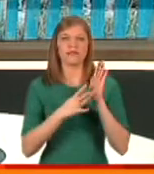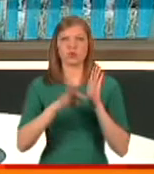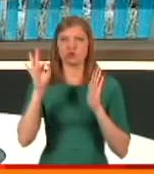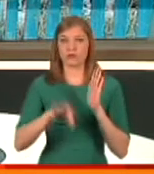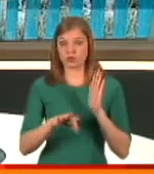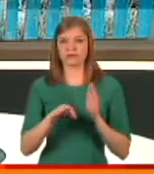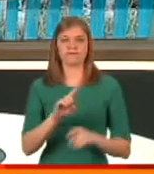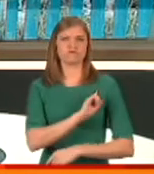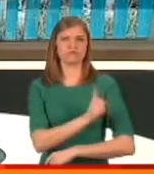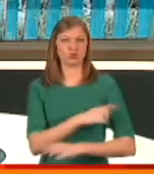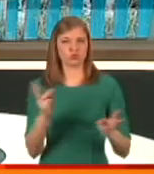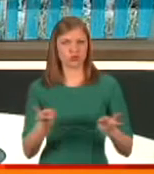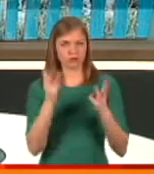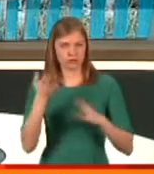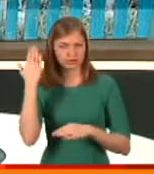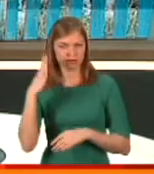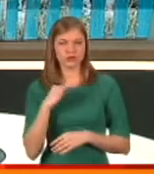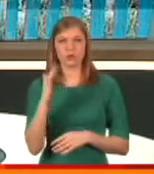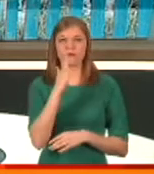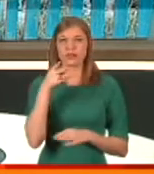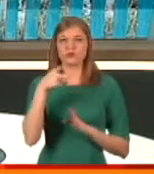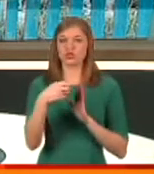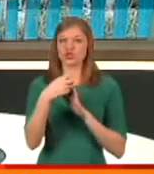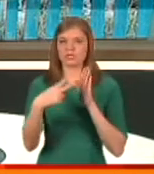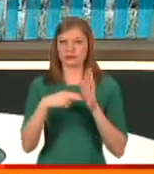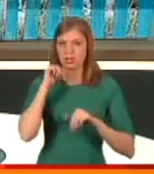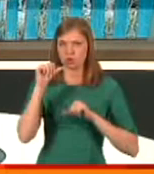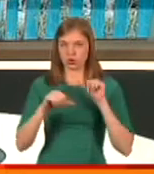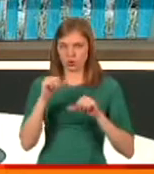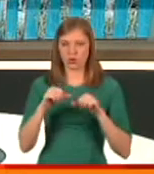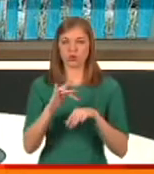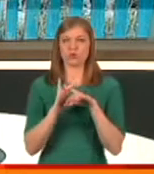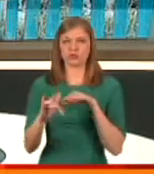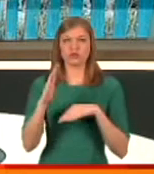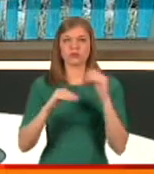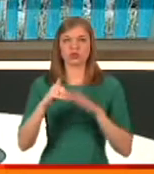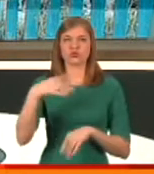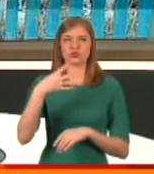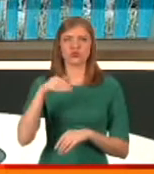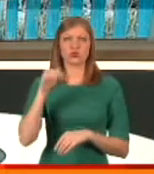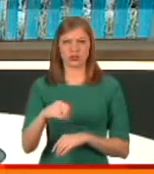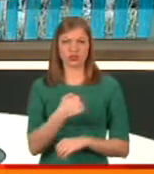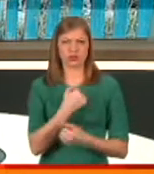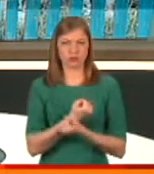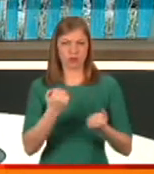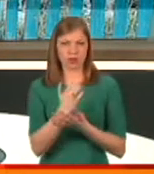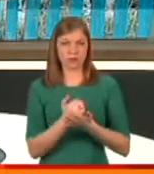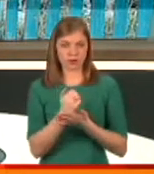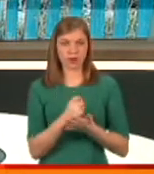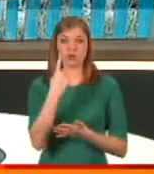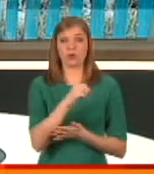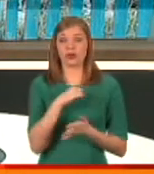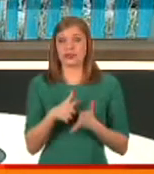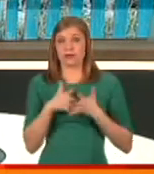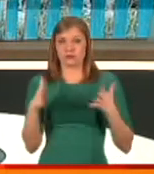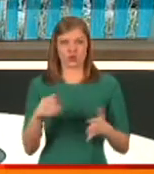Нагадаю, потужна пожежа і вибухи у вересні 2017 року знищили майже 40 тисяч боєприпасів на одній із серед